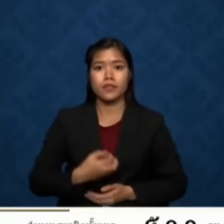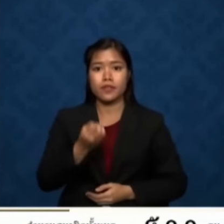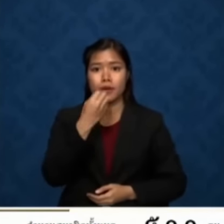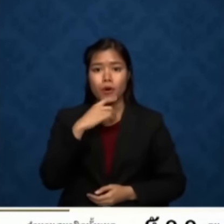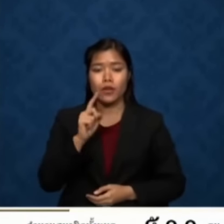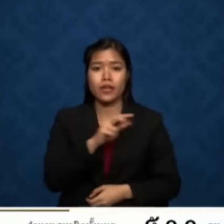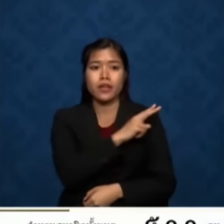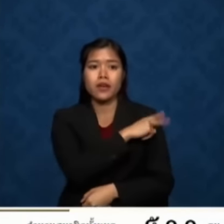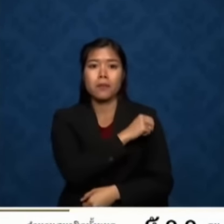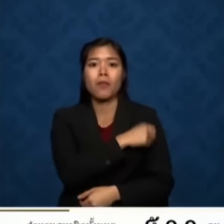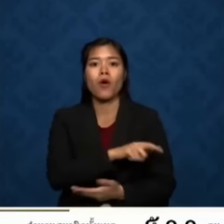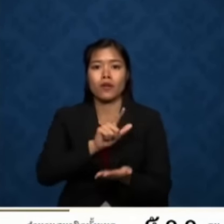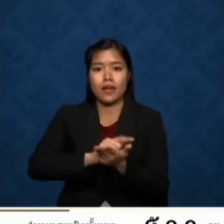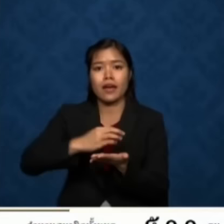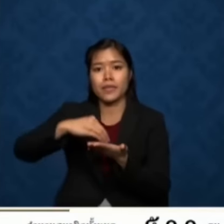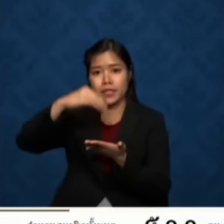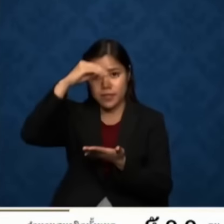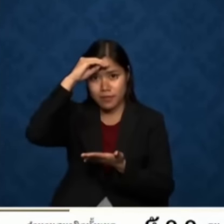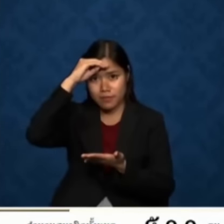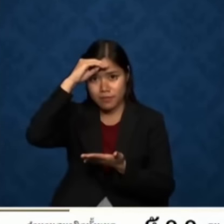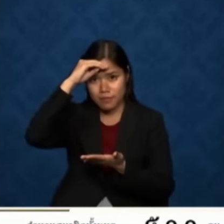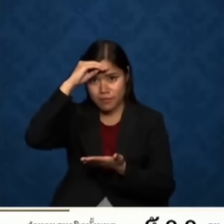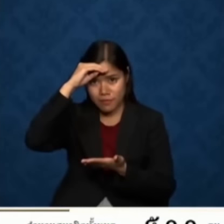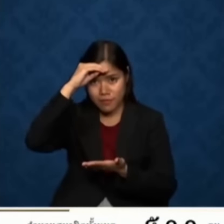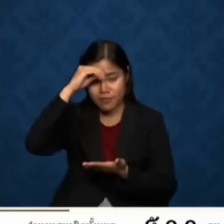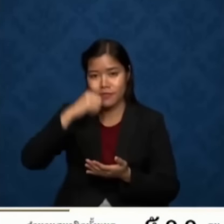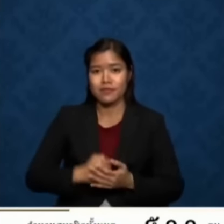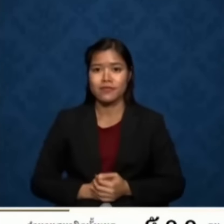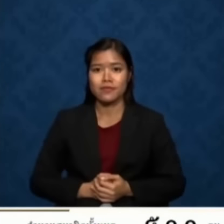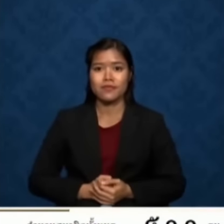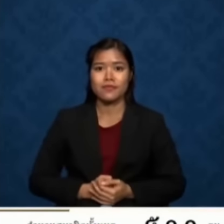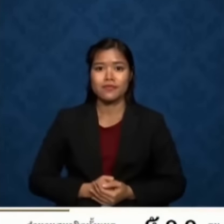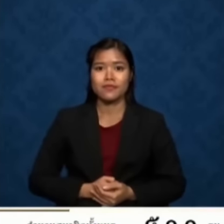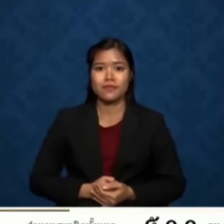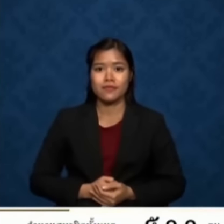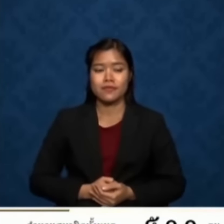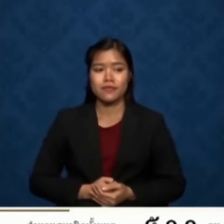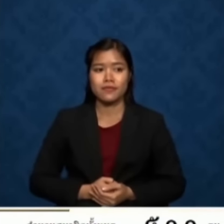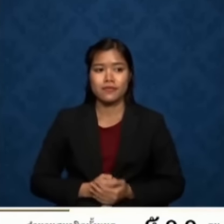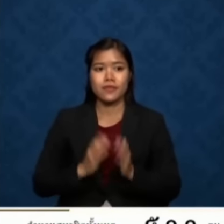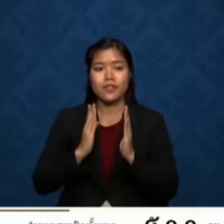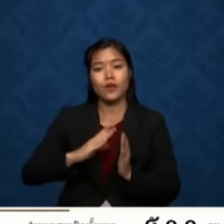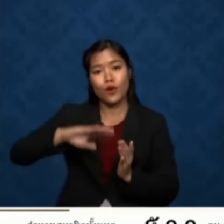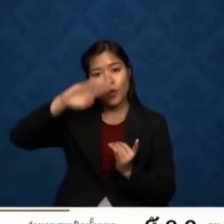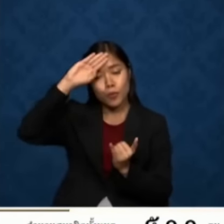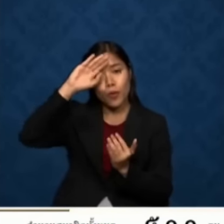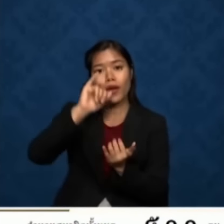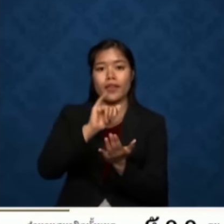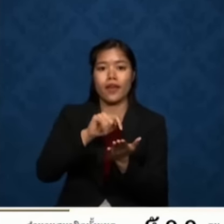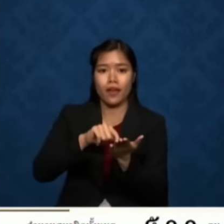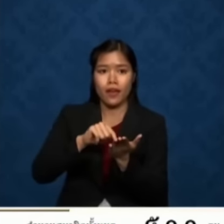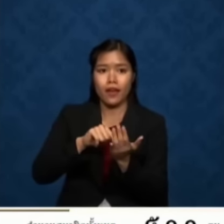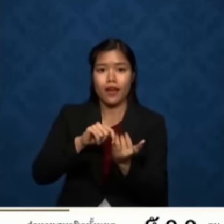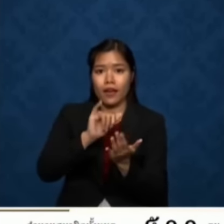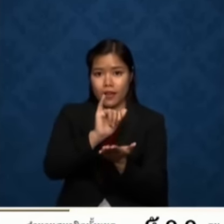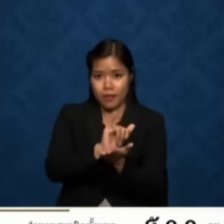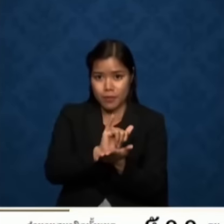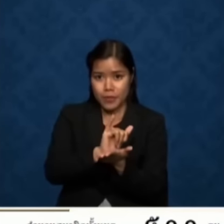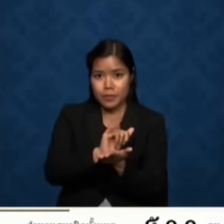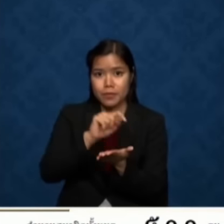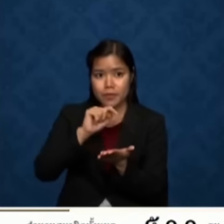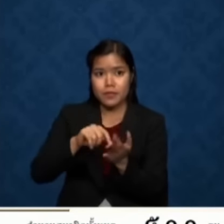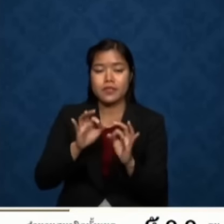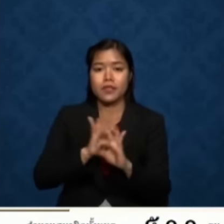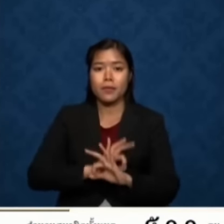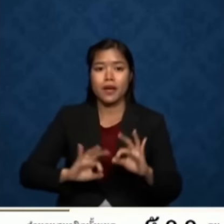หมอไปลาเรียนนะฮะแล้วก็ผู้ป่วยมีความจำเป็นสวนหัวใจเขาก็บอกเกินความสามารถของแ